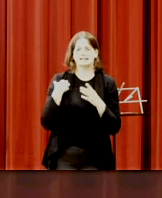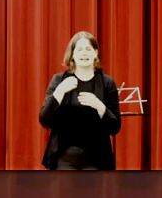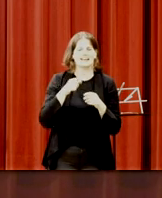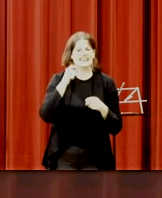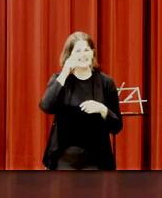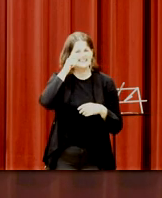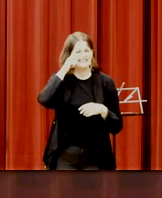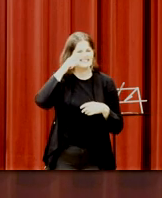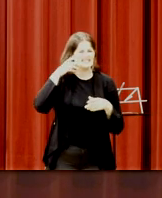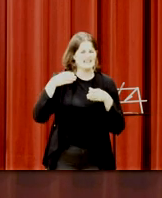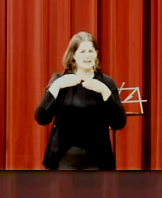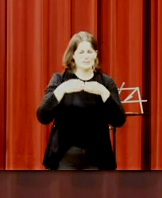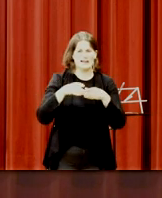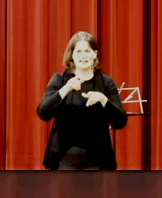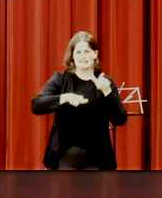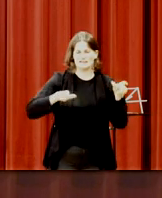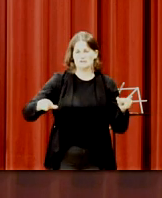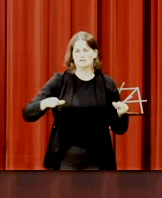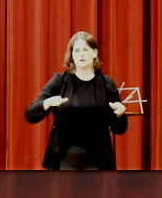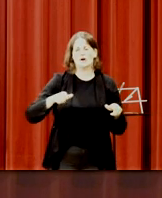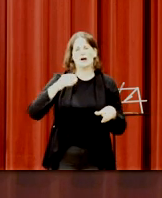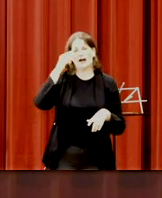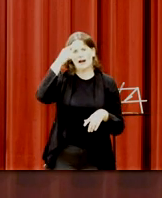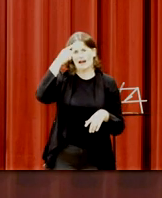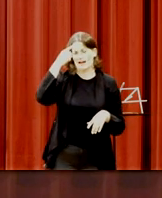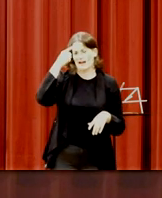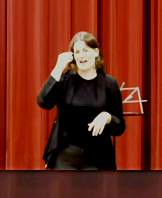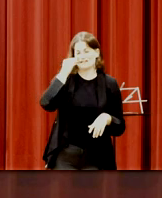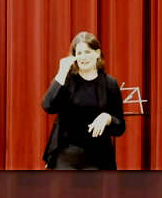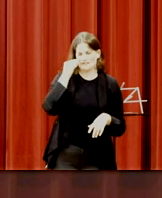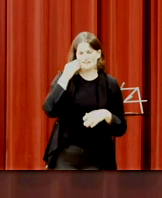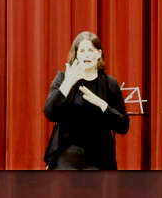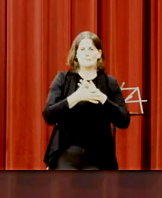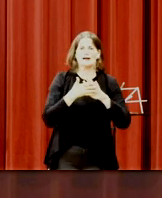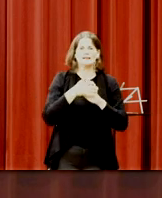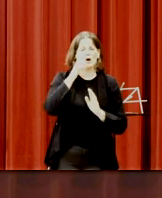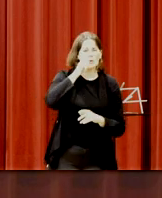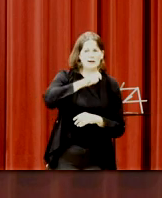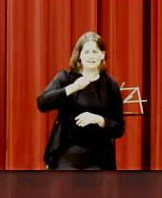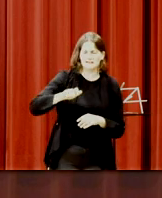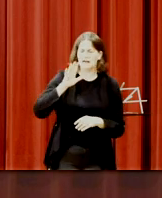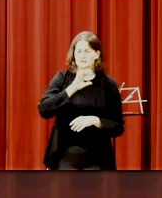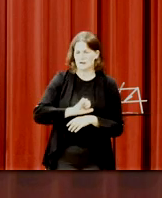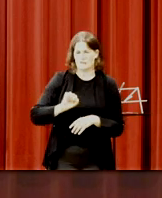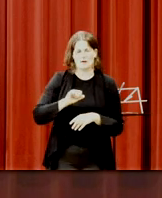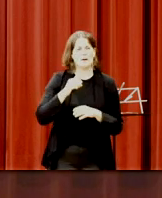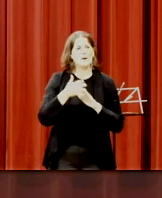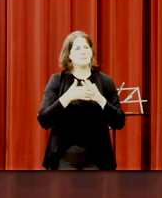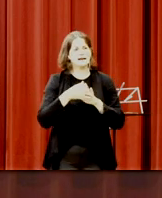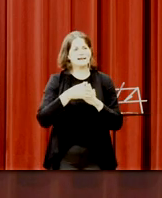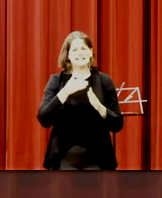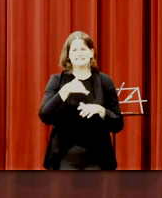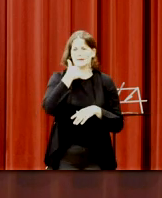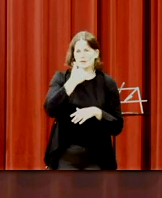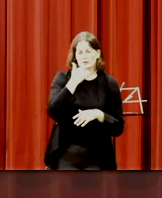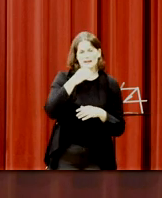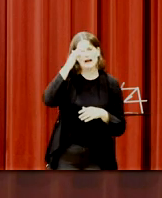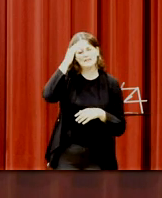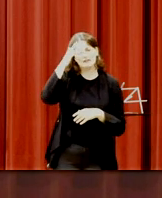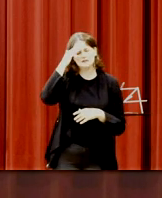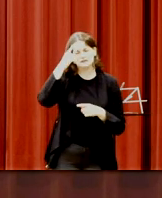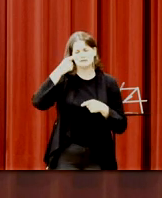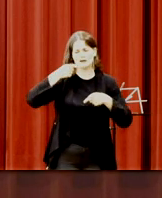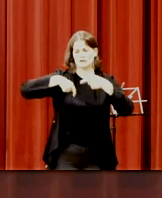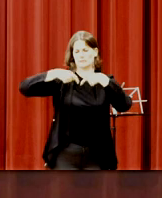sabidoria, de la filosofia retornada per transformar-nos i de com nosaltres, com a ésser humà, necessitem